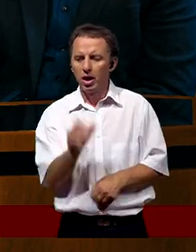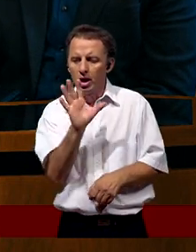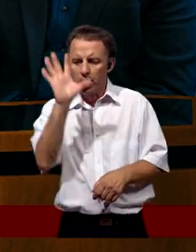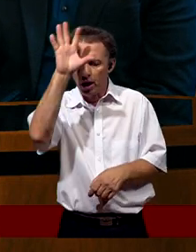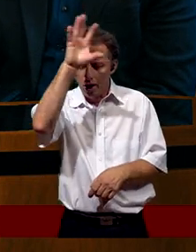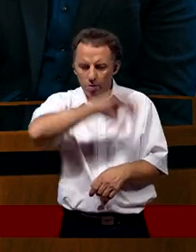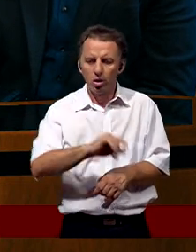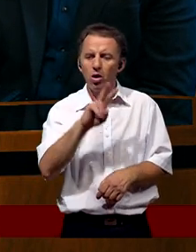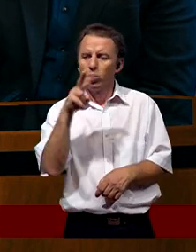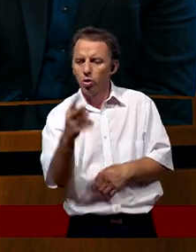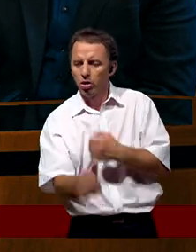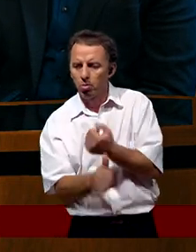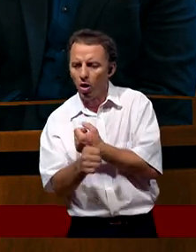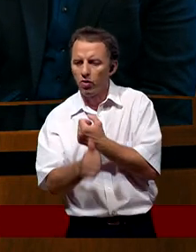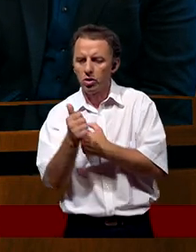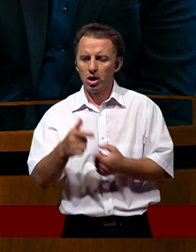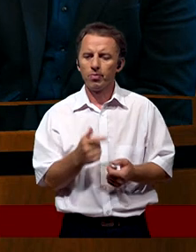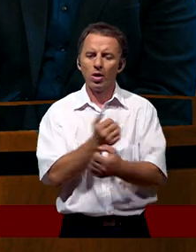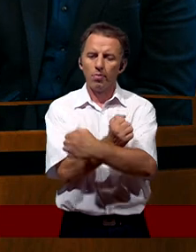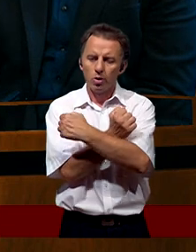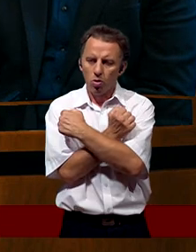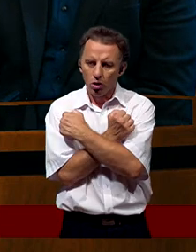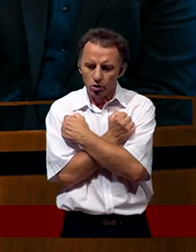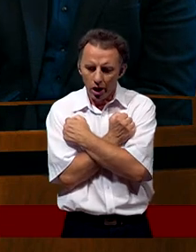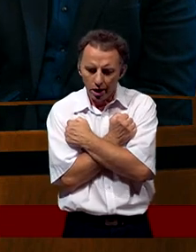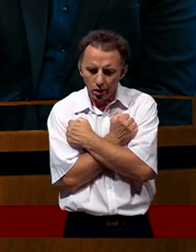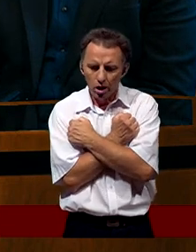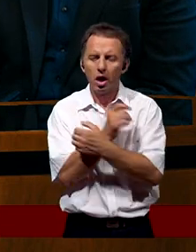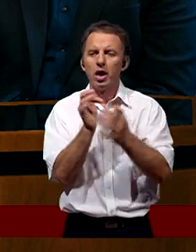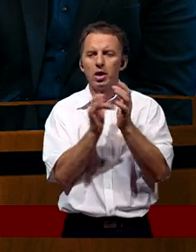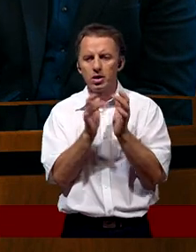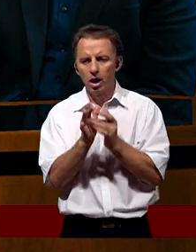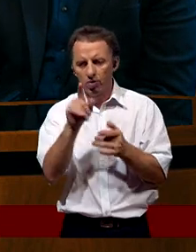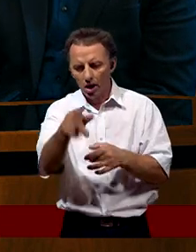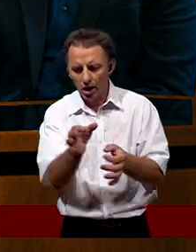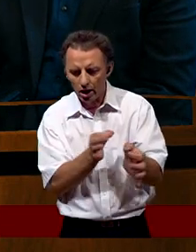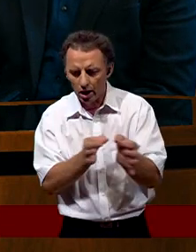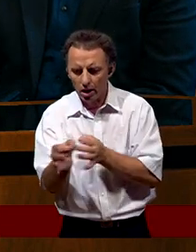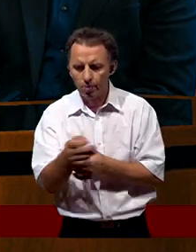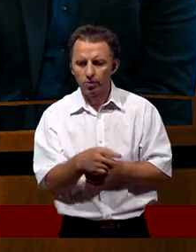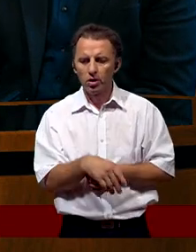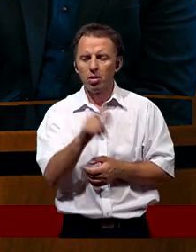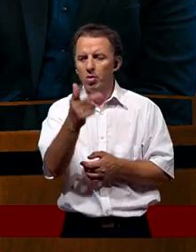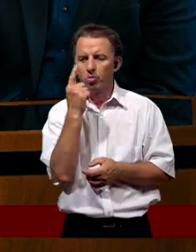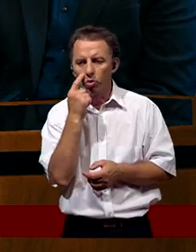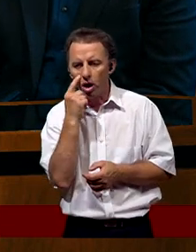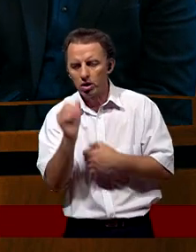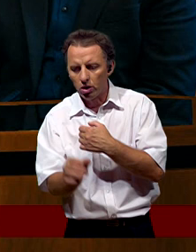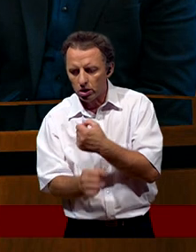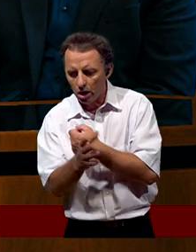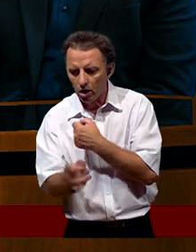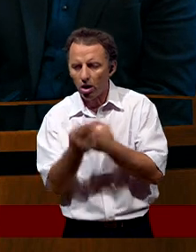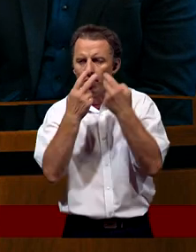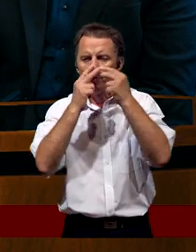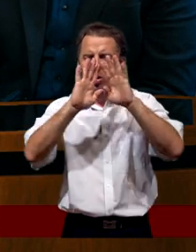Tylko zapomniał o tym drugim aspekcie miłosierdziu. A Jezus w tej historii, płacząc nad Jerozolimą, przede